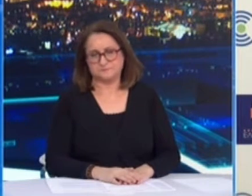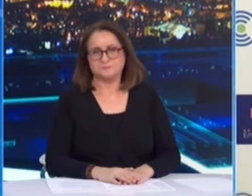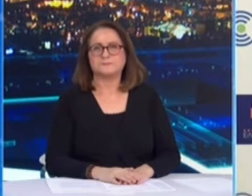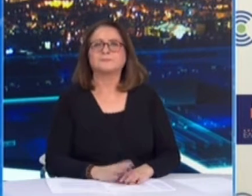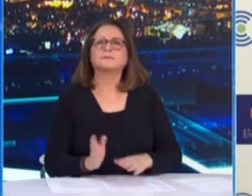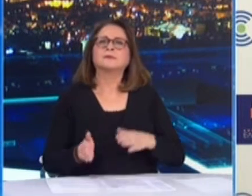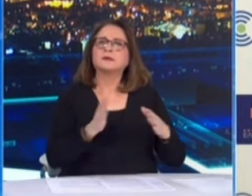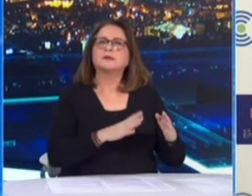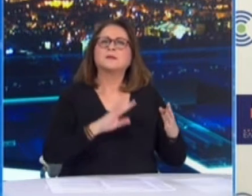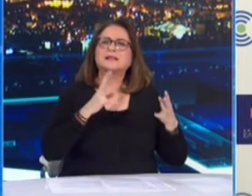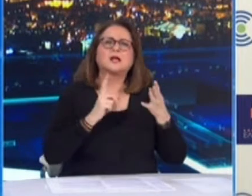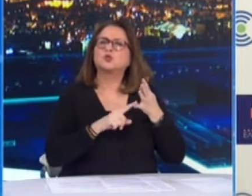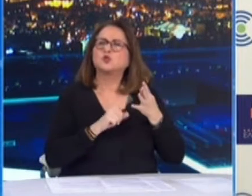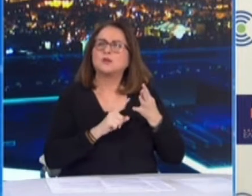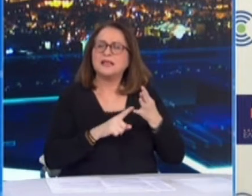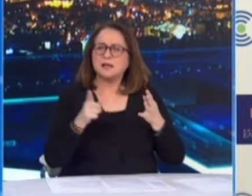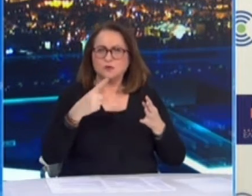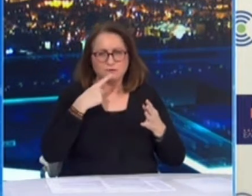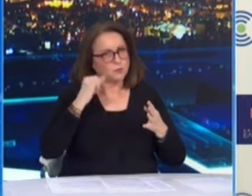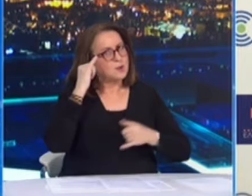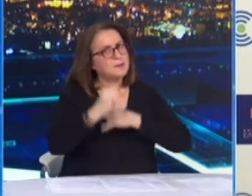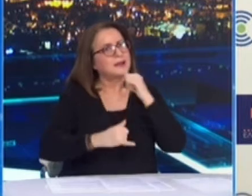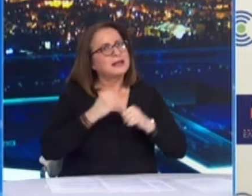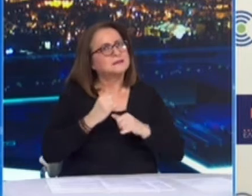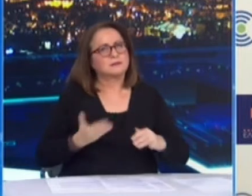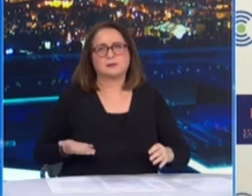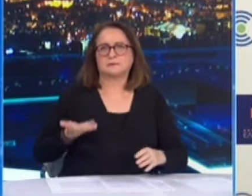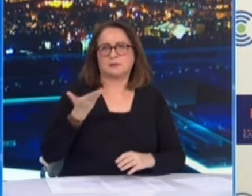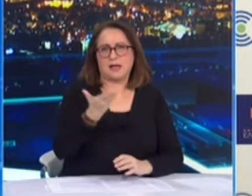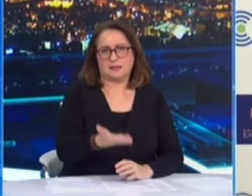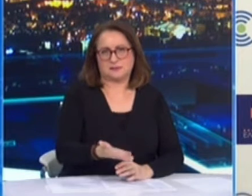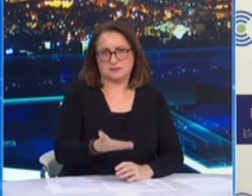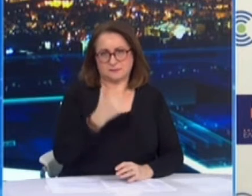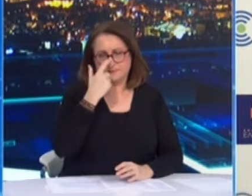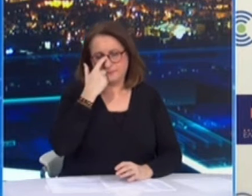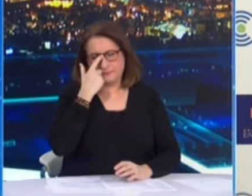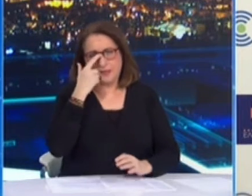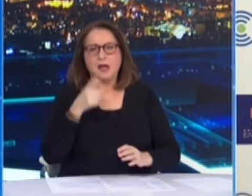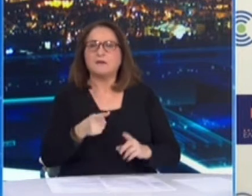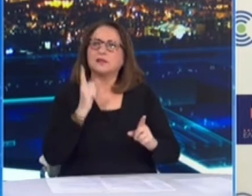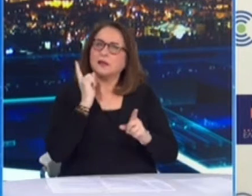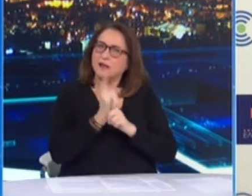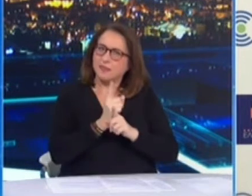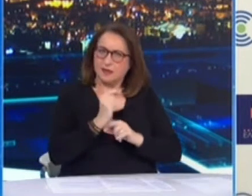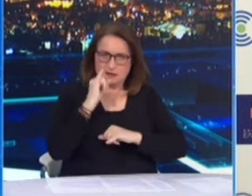ίδια την πλατφόρμα που ανέφερε και ο κύριος Θεμιστοκλέους. Η πλατφόρμα εμβόλιο.gov.gr ήδη